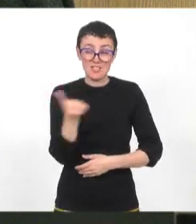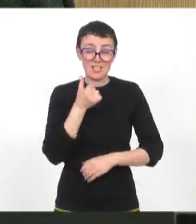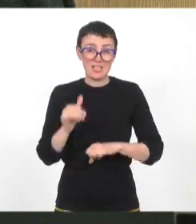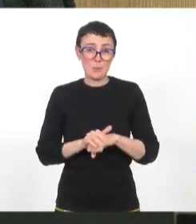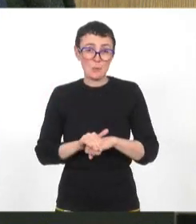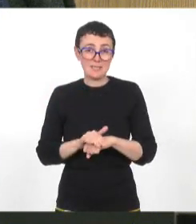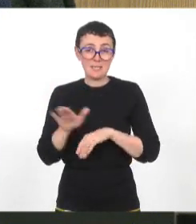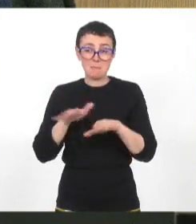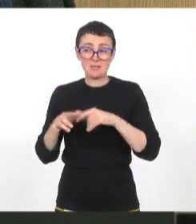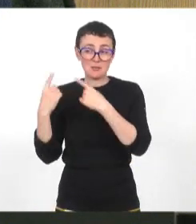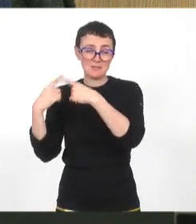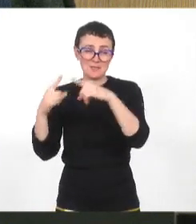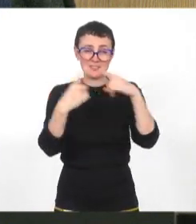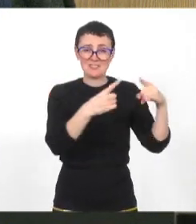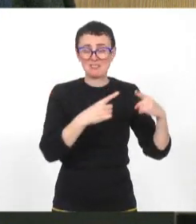sa manière.